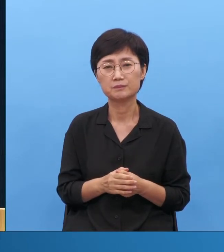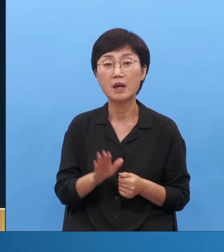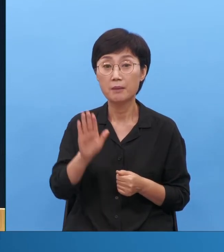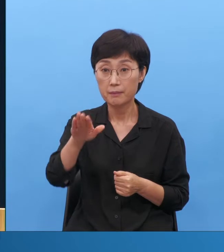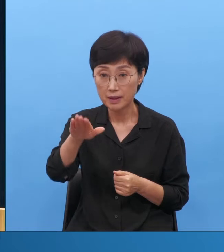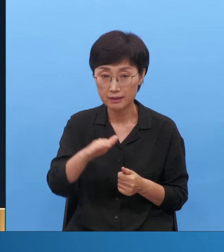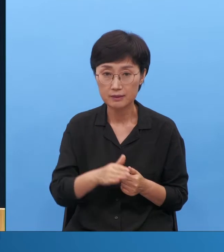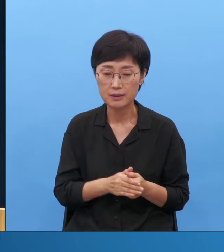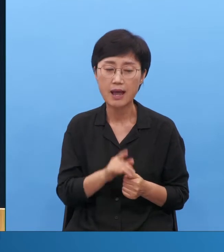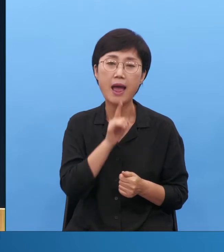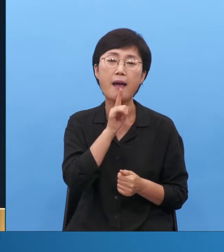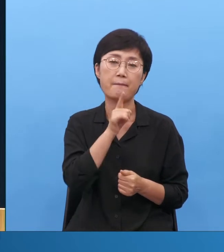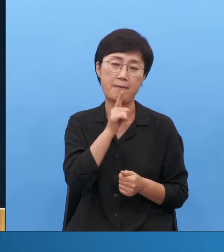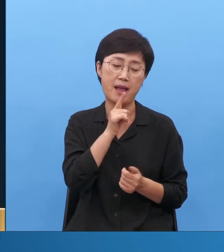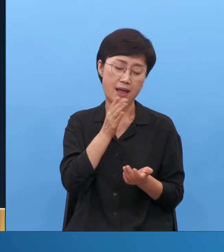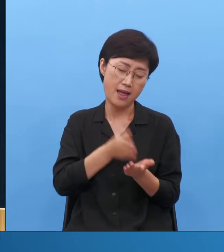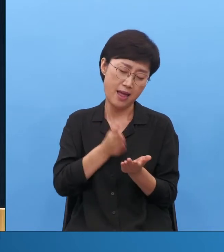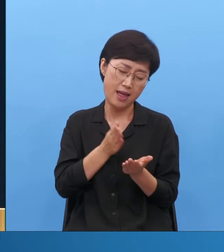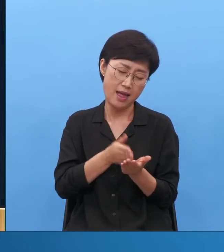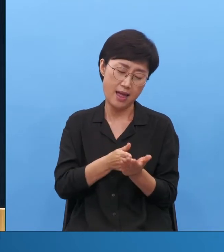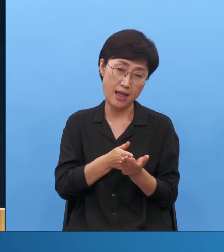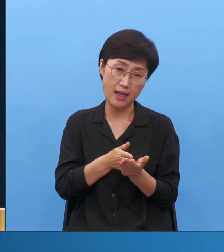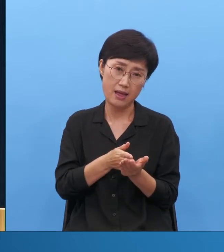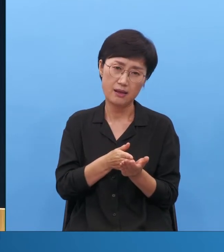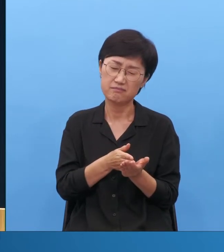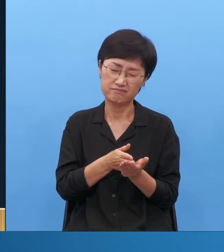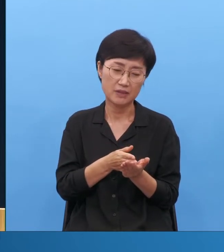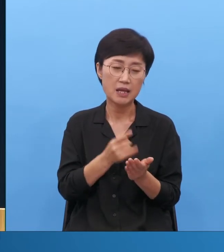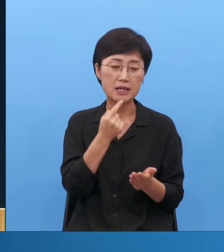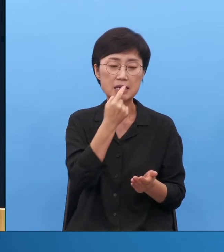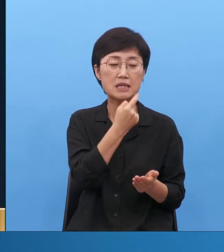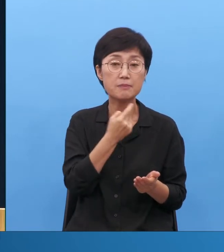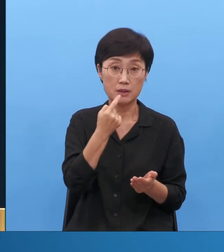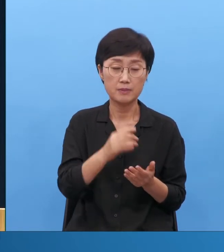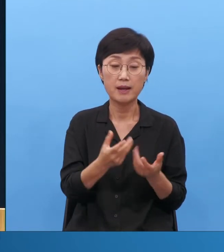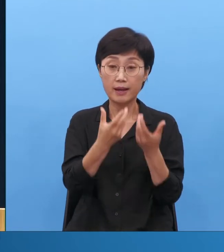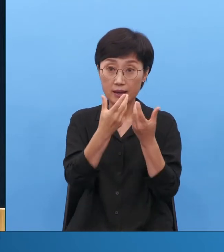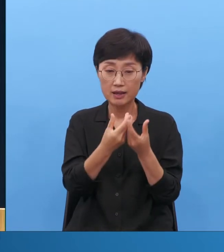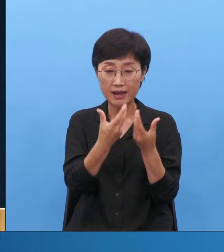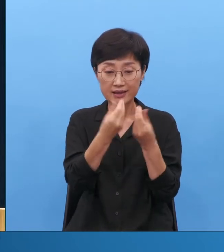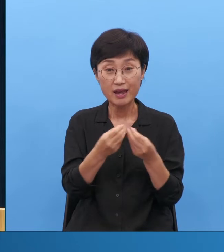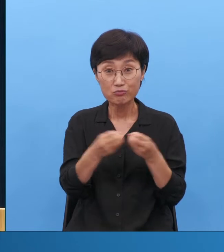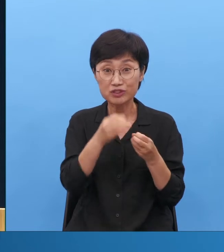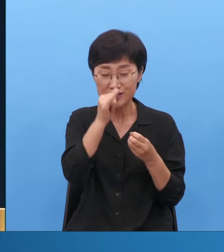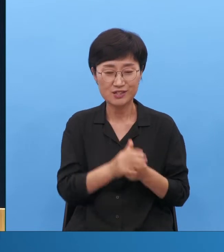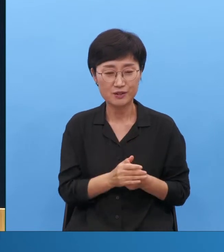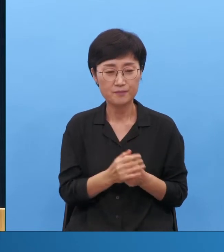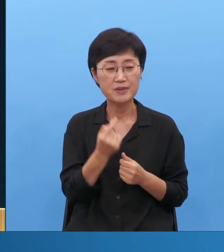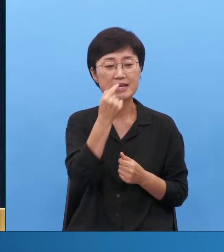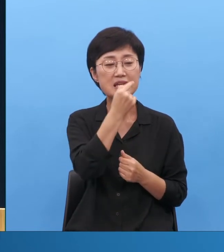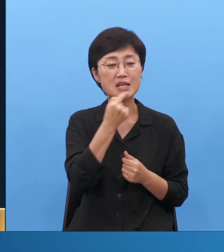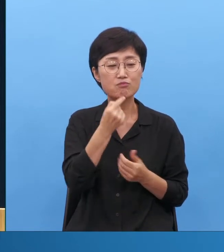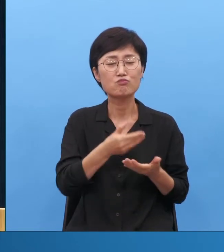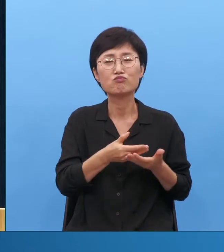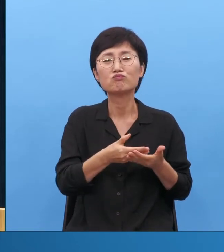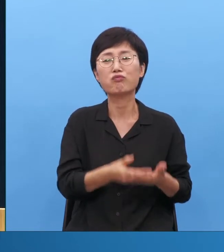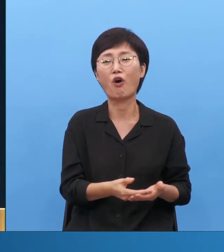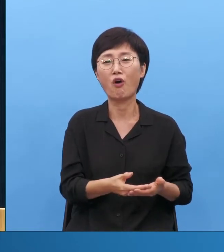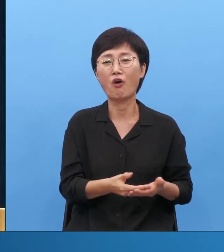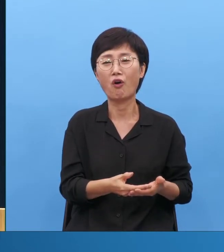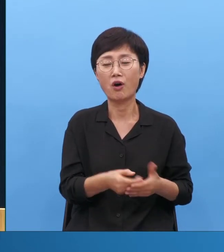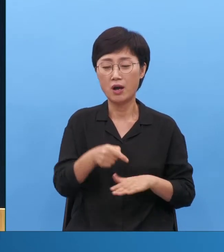말은 입은 무겁고 마음은 가벼워야 돼요. Our mouth should be